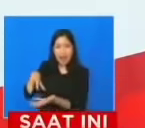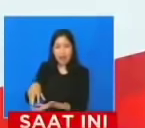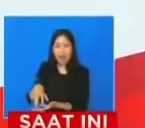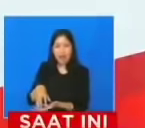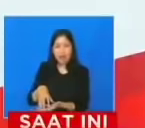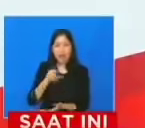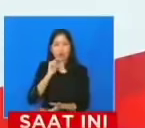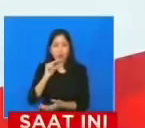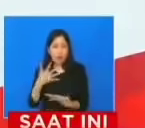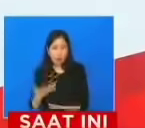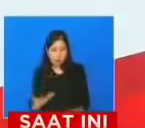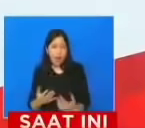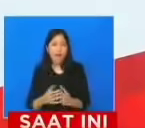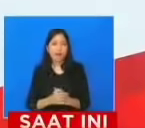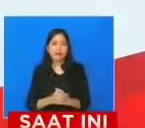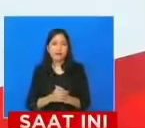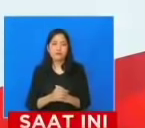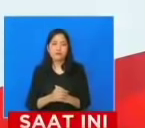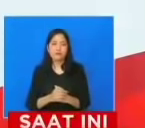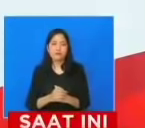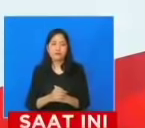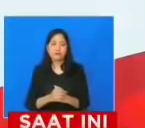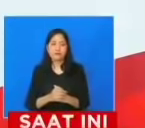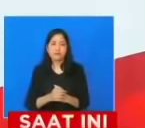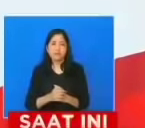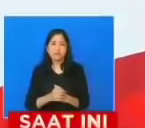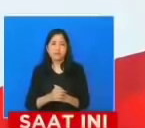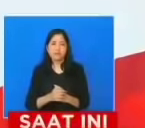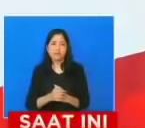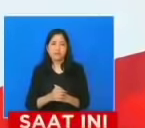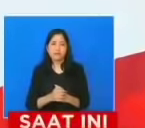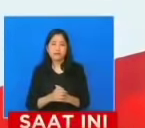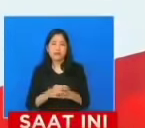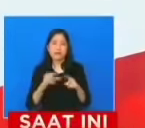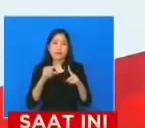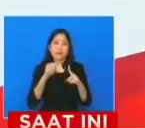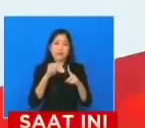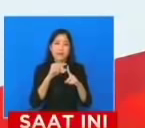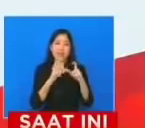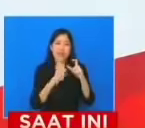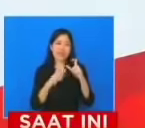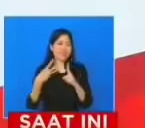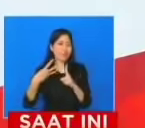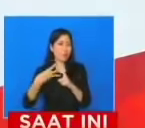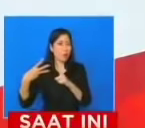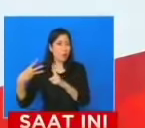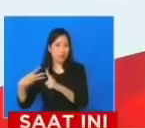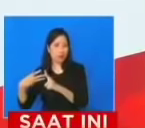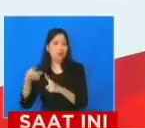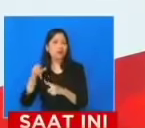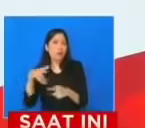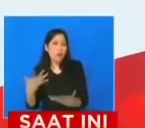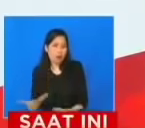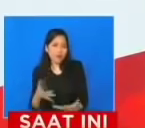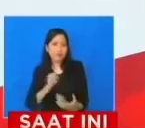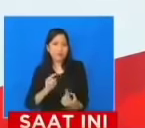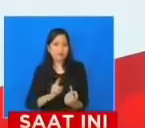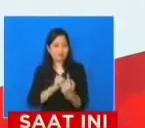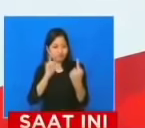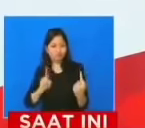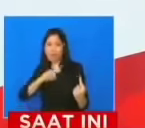untuk mengajukan pembatasan sosial berskala besar di dalam kaitan